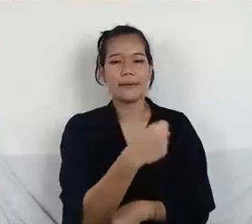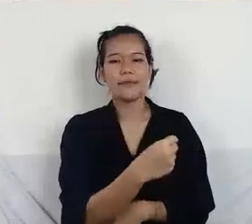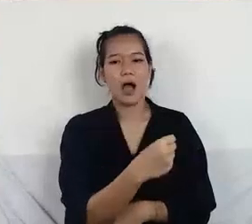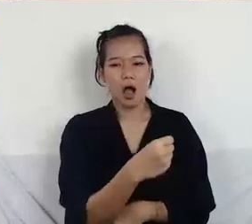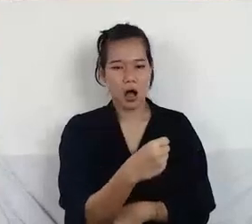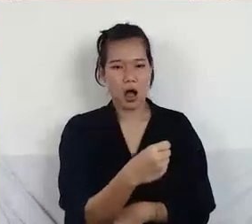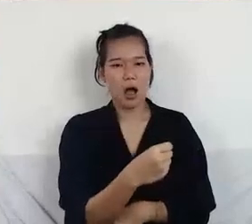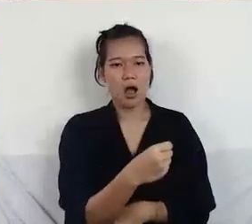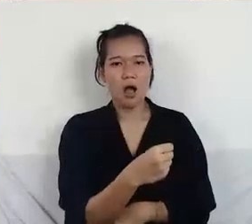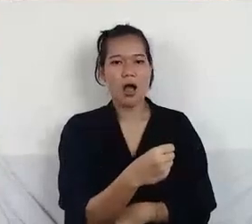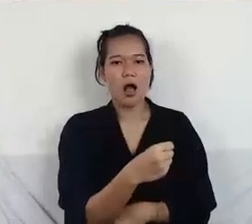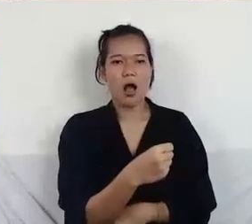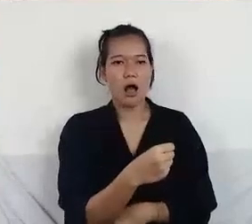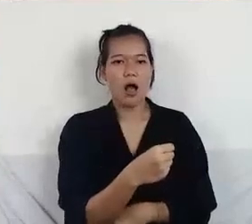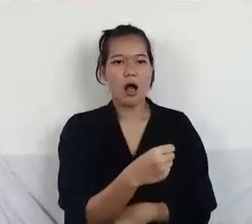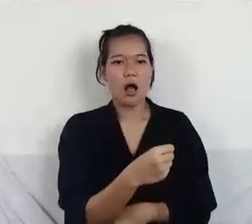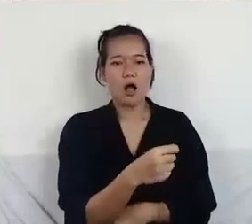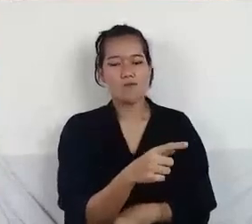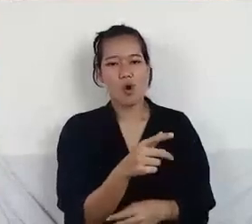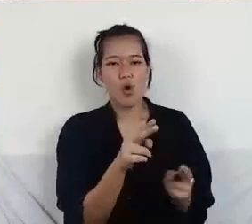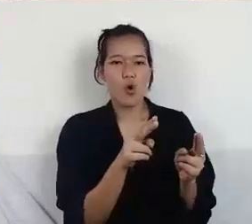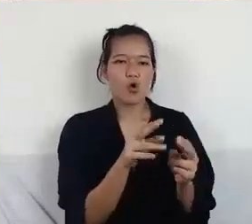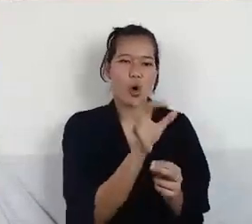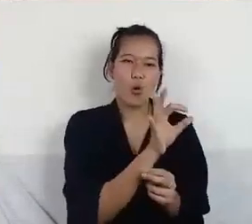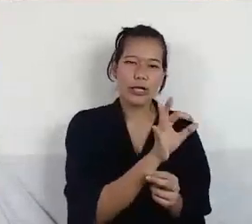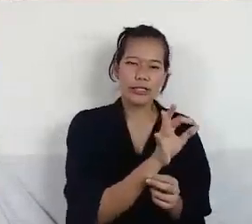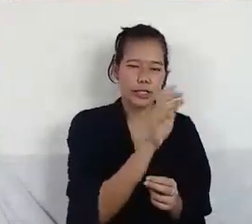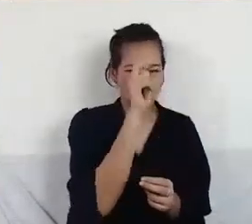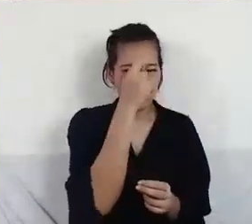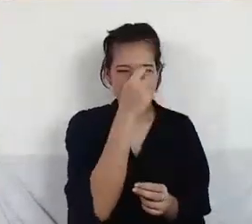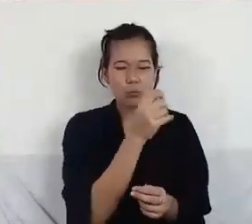Yang apa buang air besar, buang air kecil di situ.